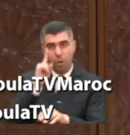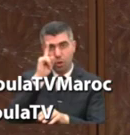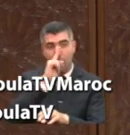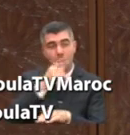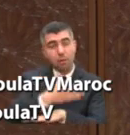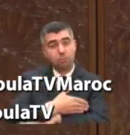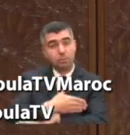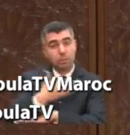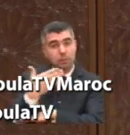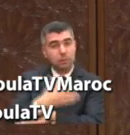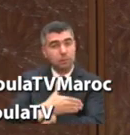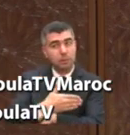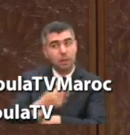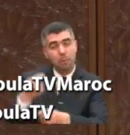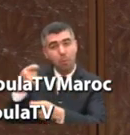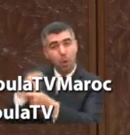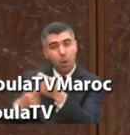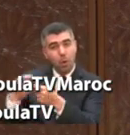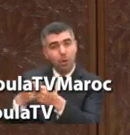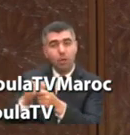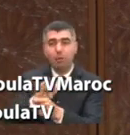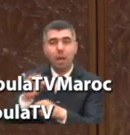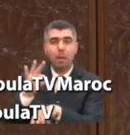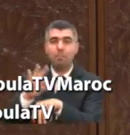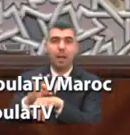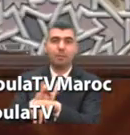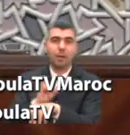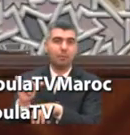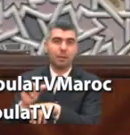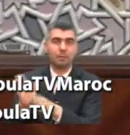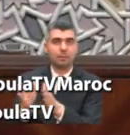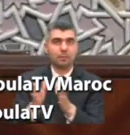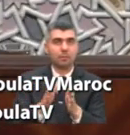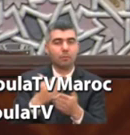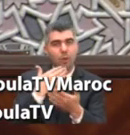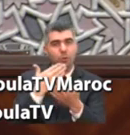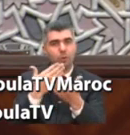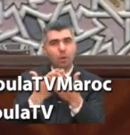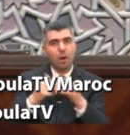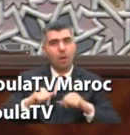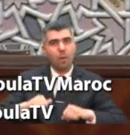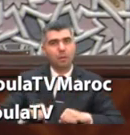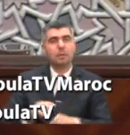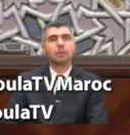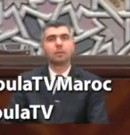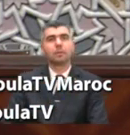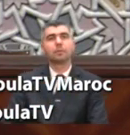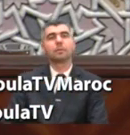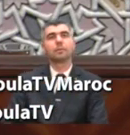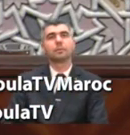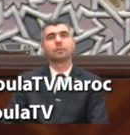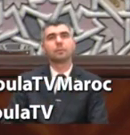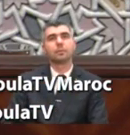غادي خصو يكون خالي من جميع الامراض. شكرا. شكرا سيد الوزير، وشكرا على حسن مساهمتكم في هذه